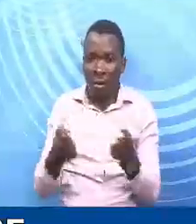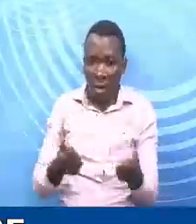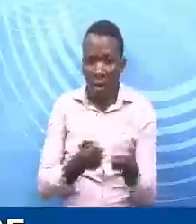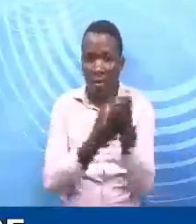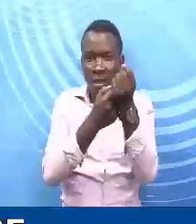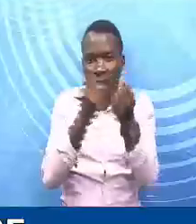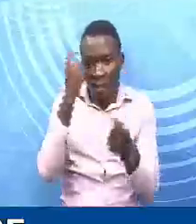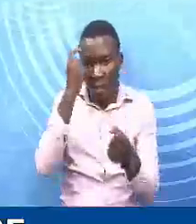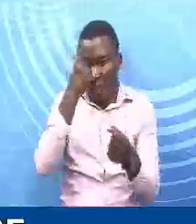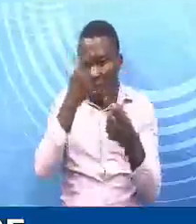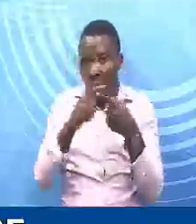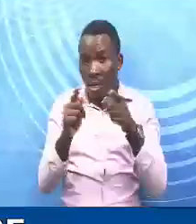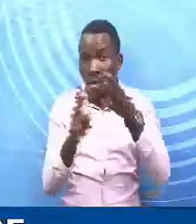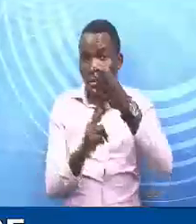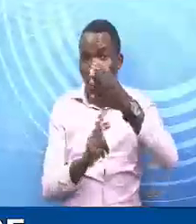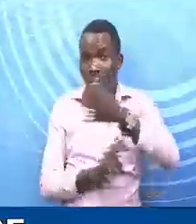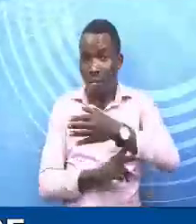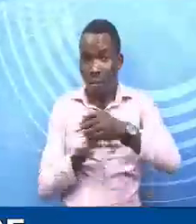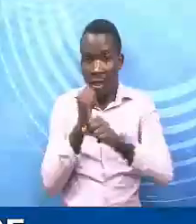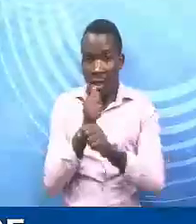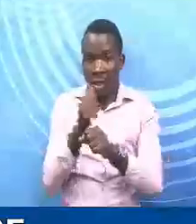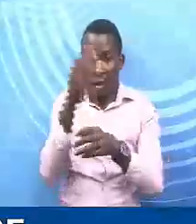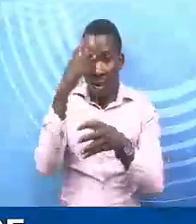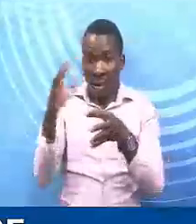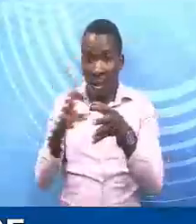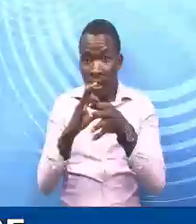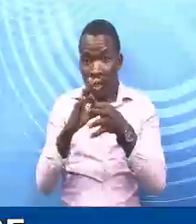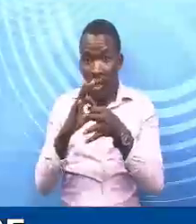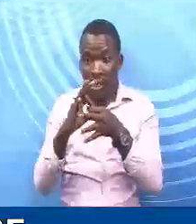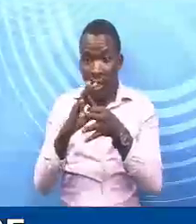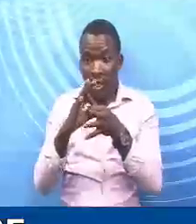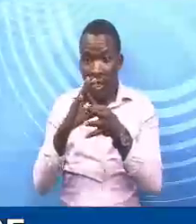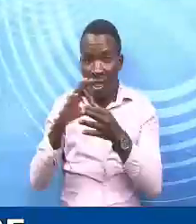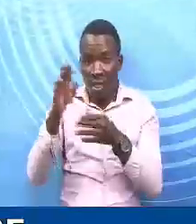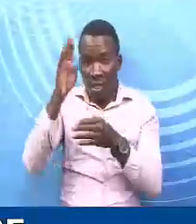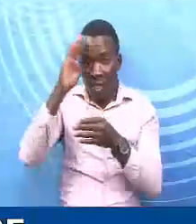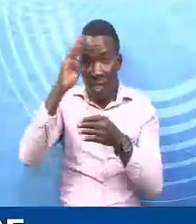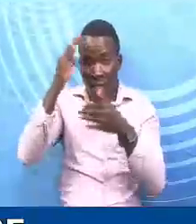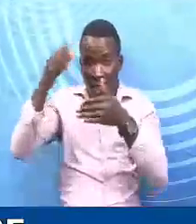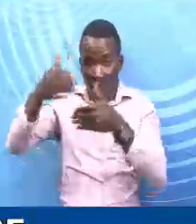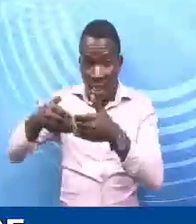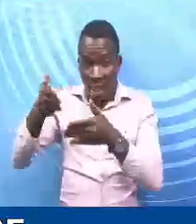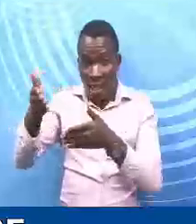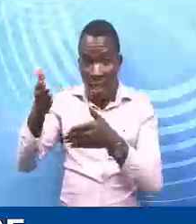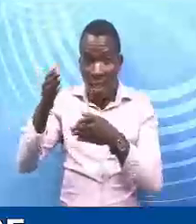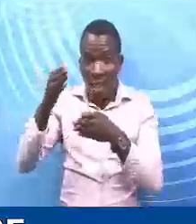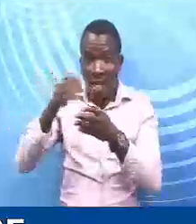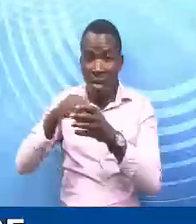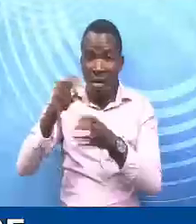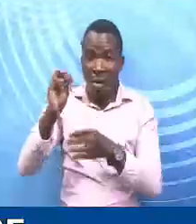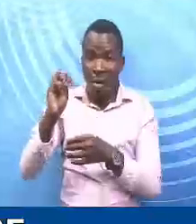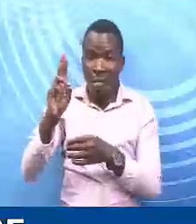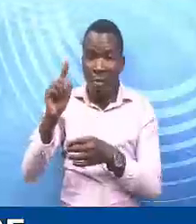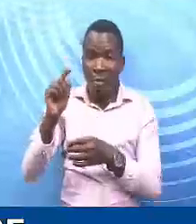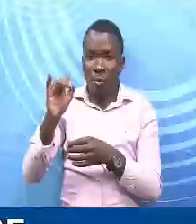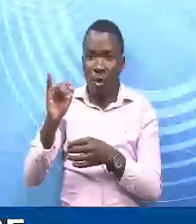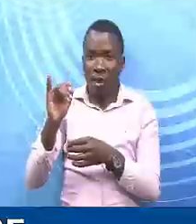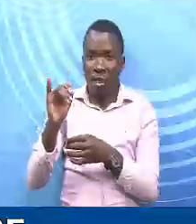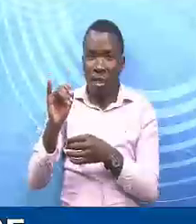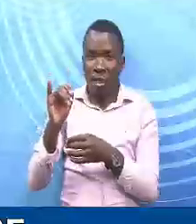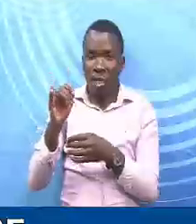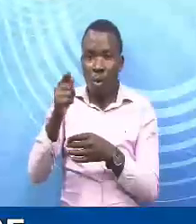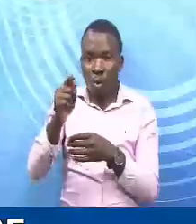kiraro kigakorwa ko kiduhuza n'iki n'inkabo zacu ziri hano mu kigo cya gisirikare cya Moti. Hano